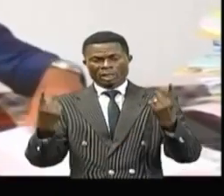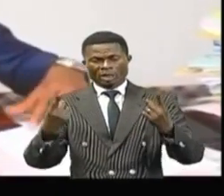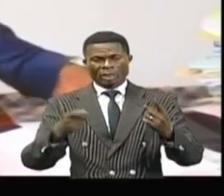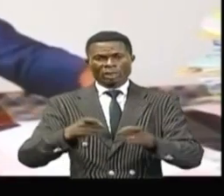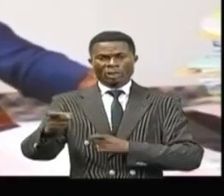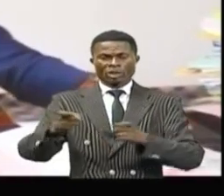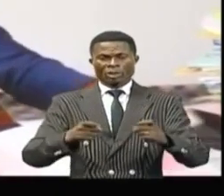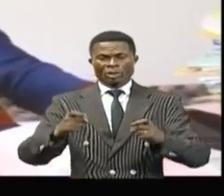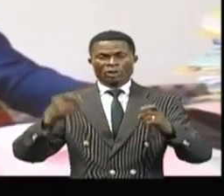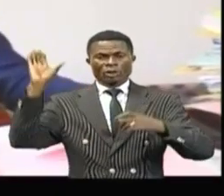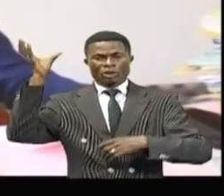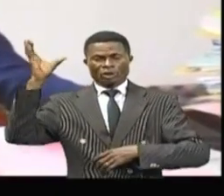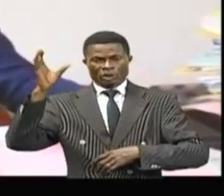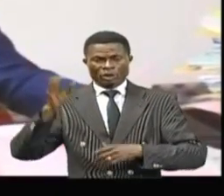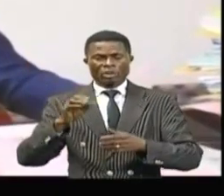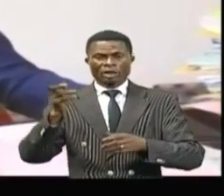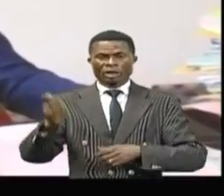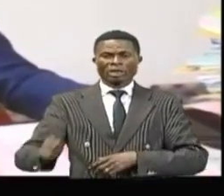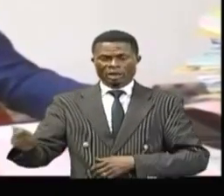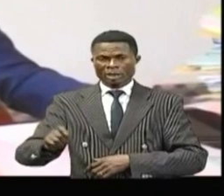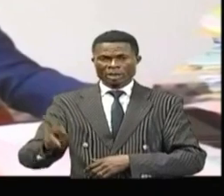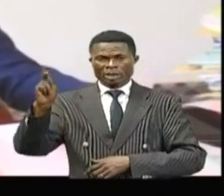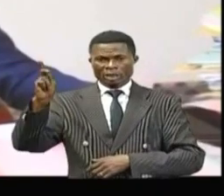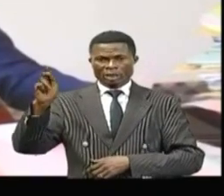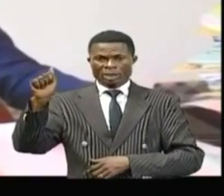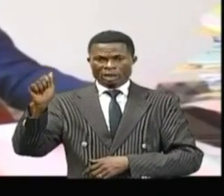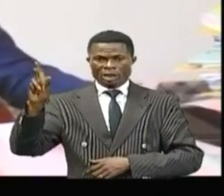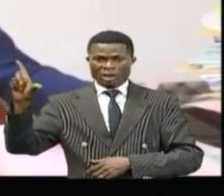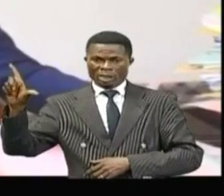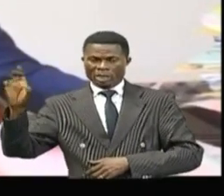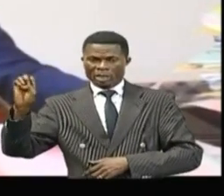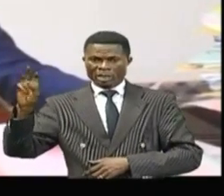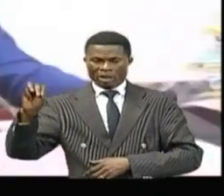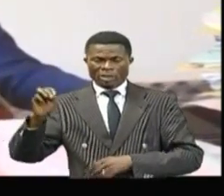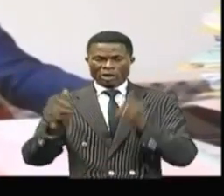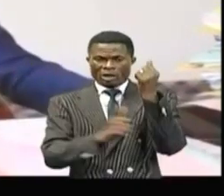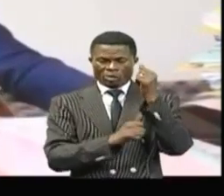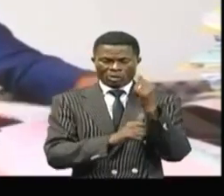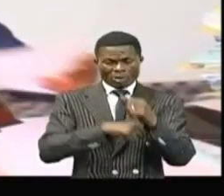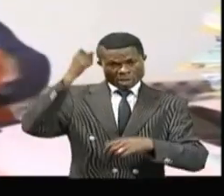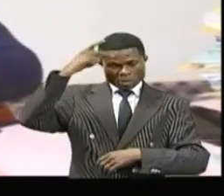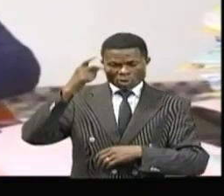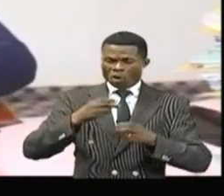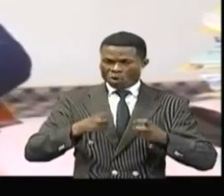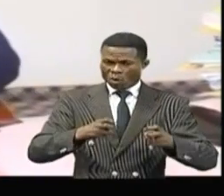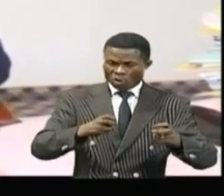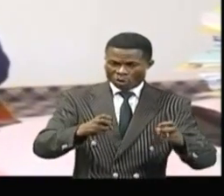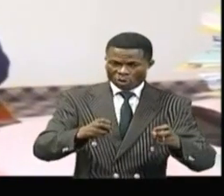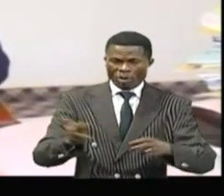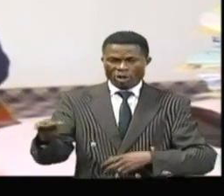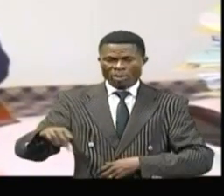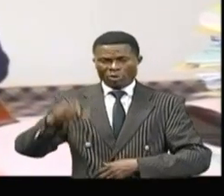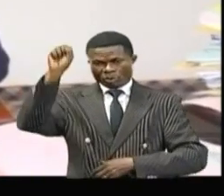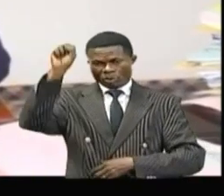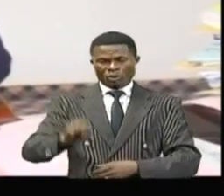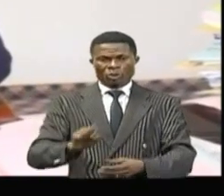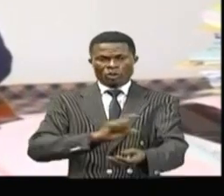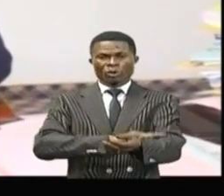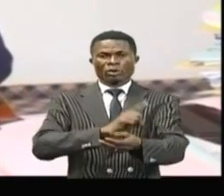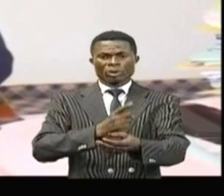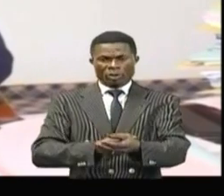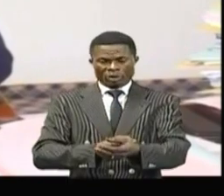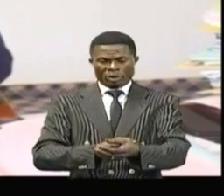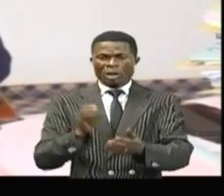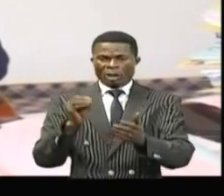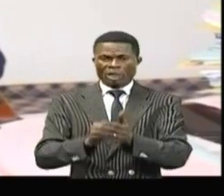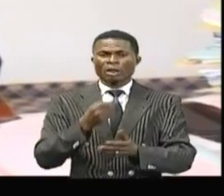de chefferie de Boulou au territoire de Calais par certaines personnalités politiques dans la province du Sud Kivu. Il est